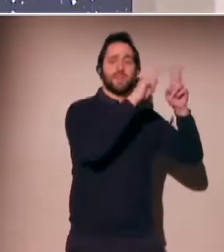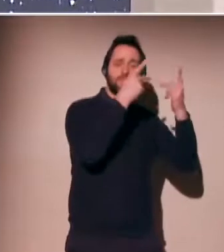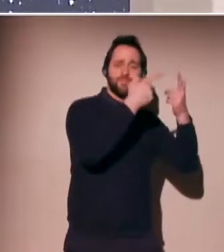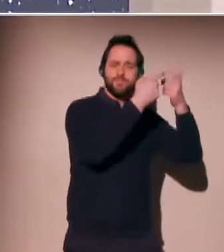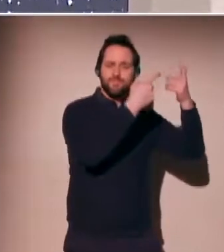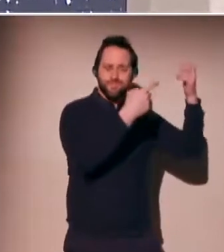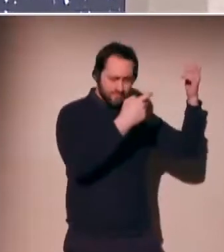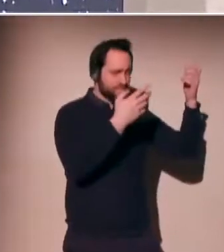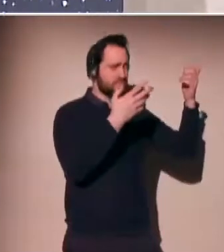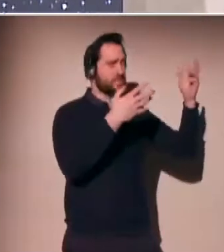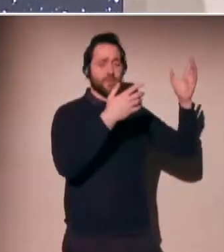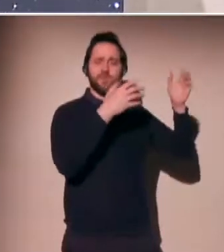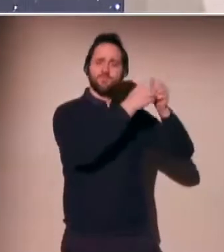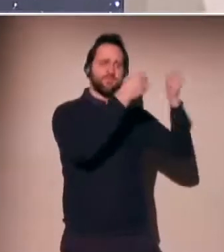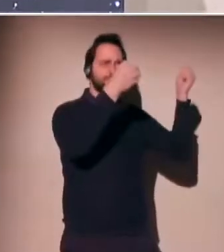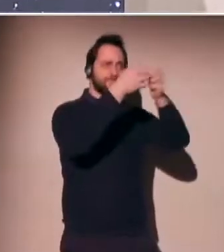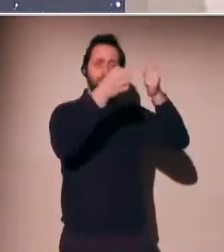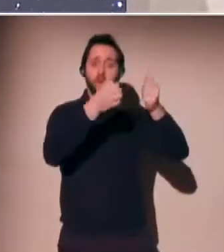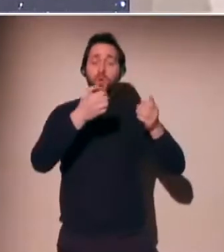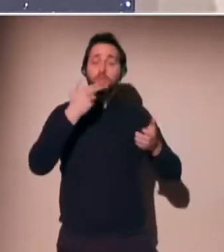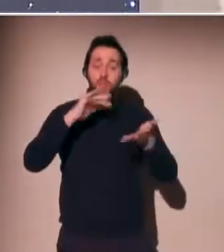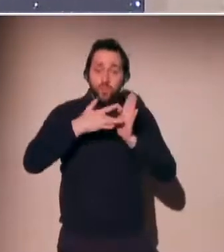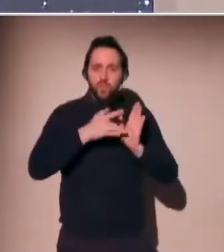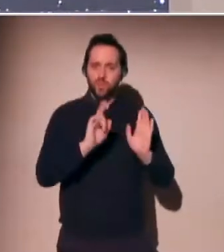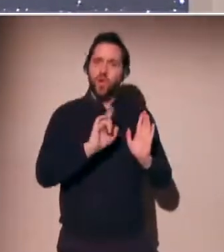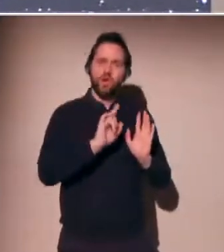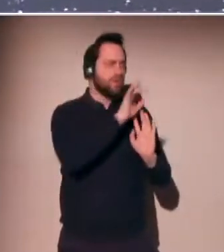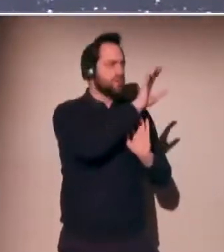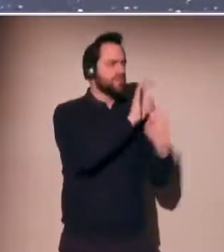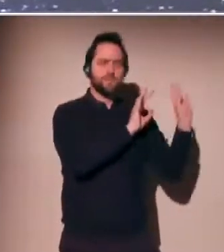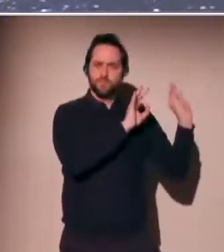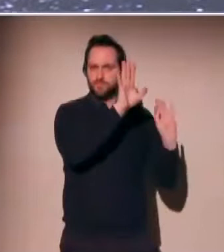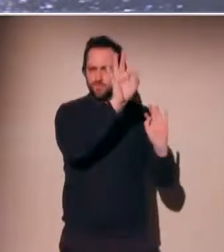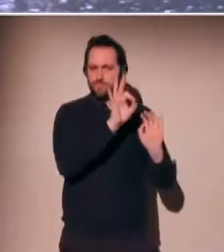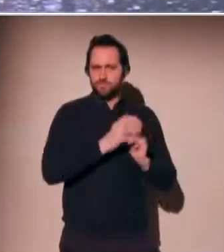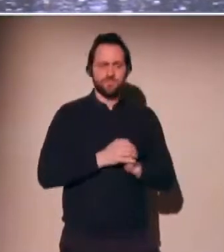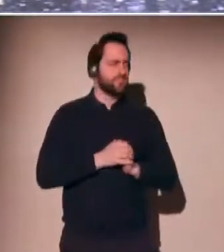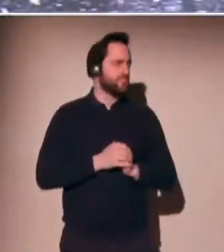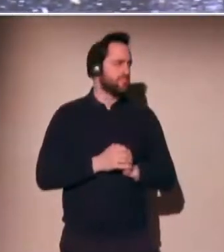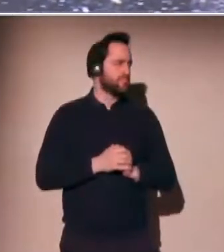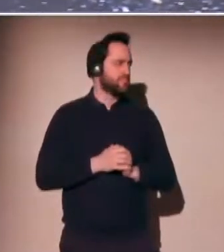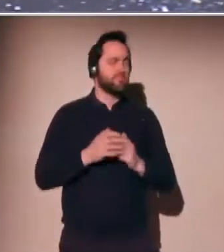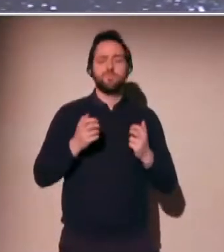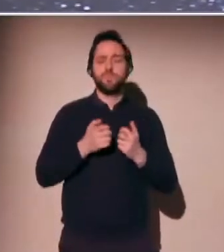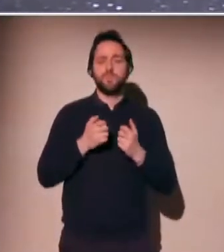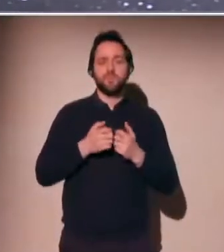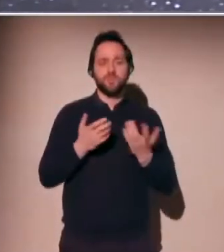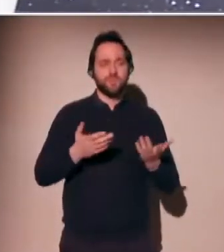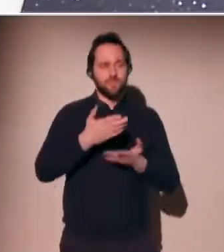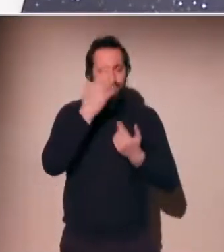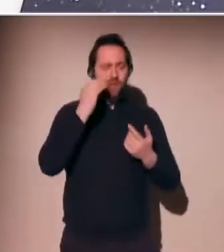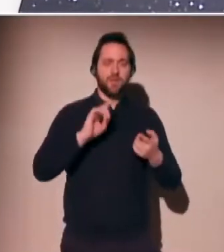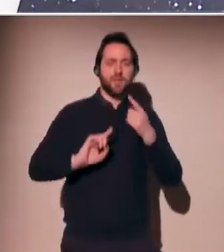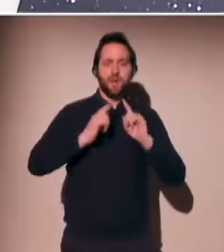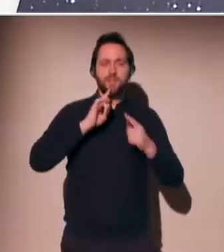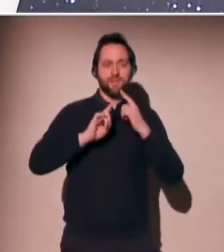ingrédients. Dans ma cuisine, j'utilise des petits paquets de pâtes desséchées que mes ados adorent